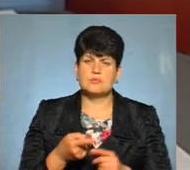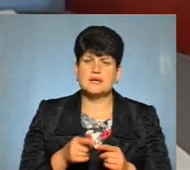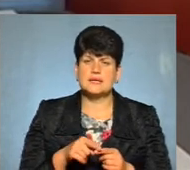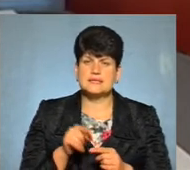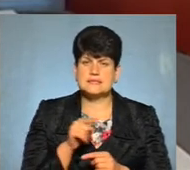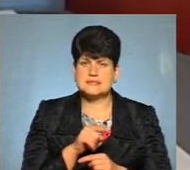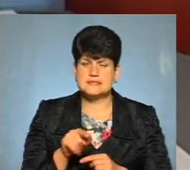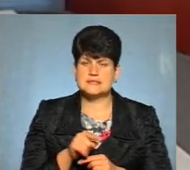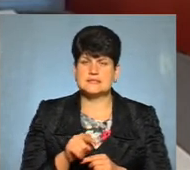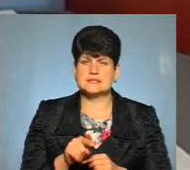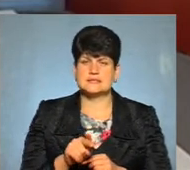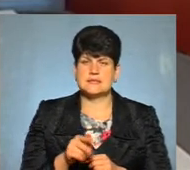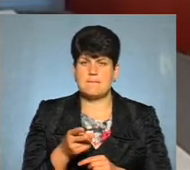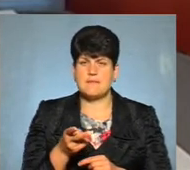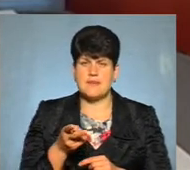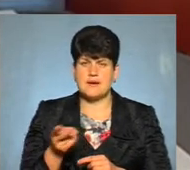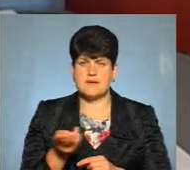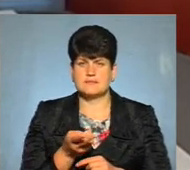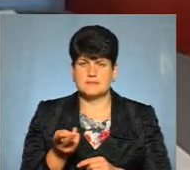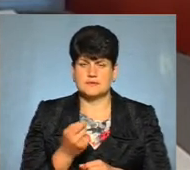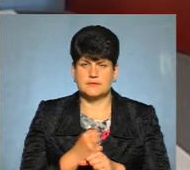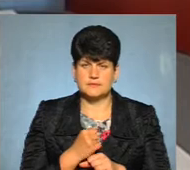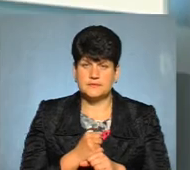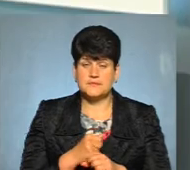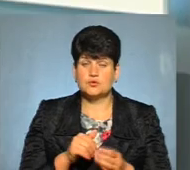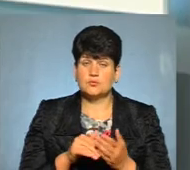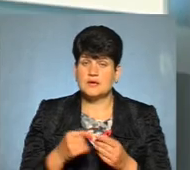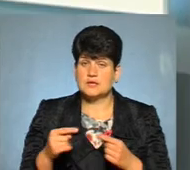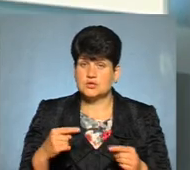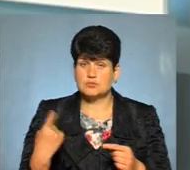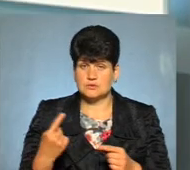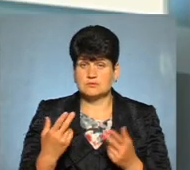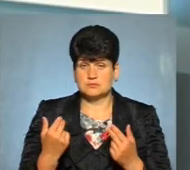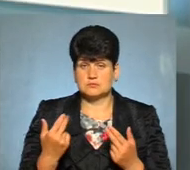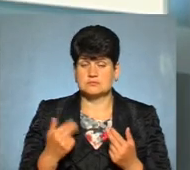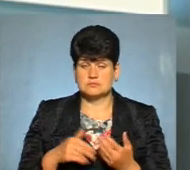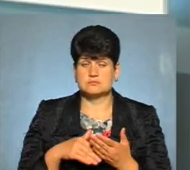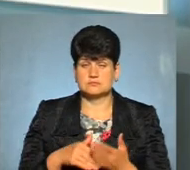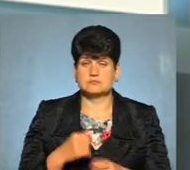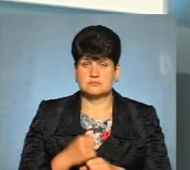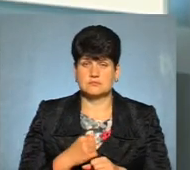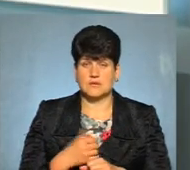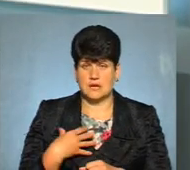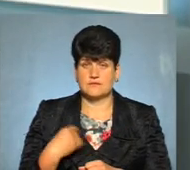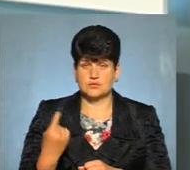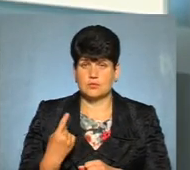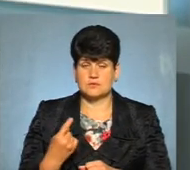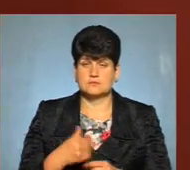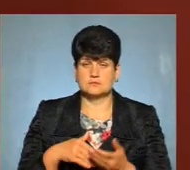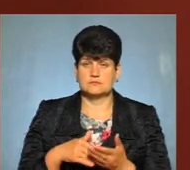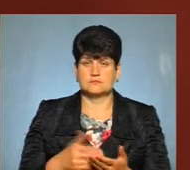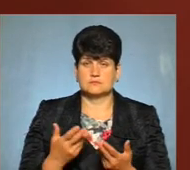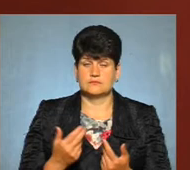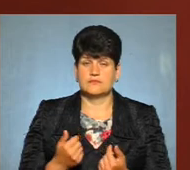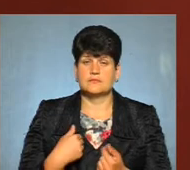процеси проходили паралельно. Чи допомагаємо зараз іншим областям? Так, допомагаємо. Львівській області? Так.